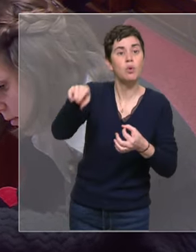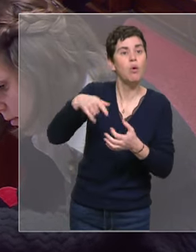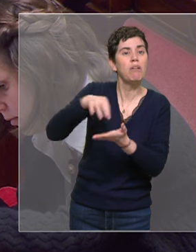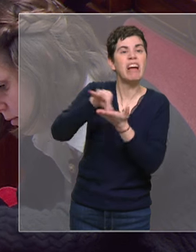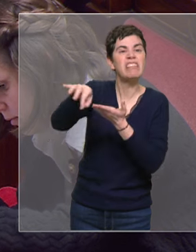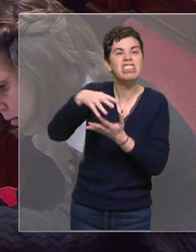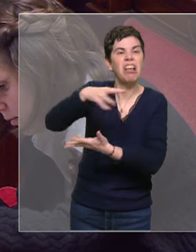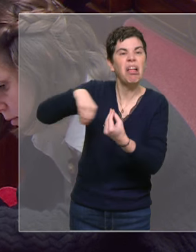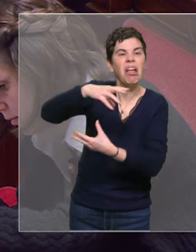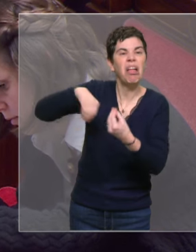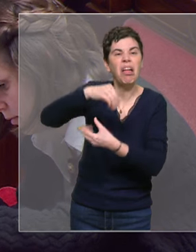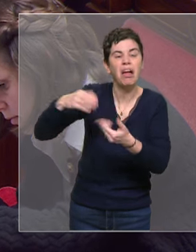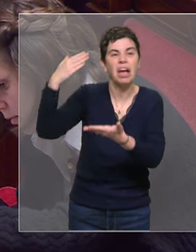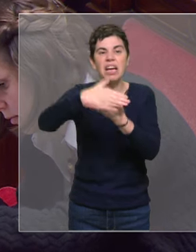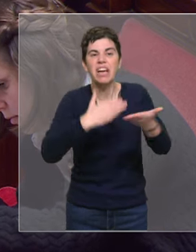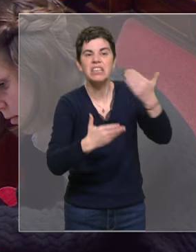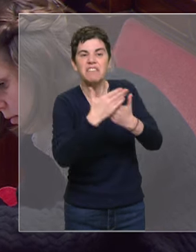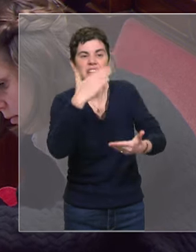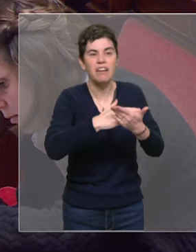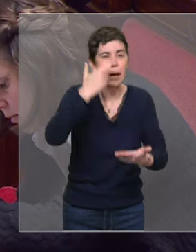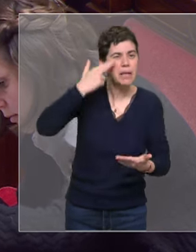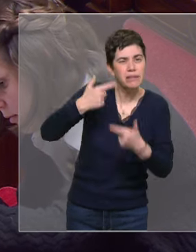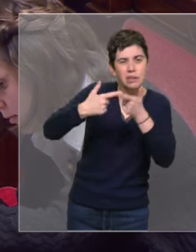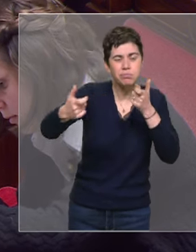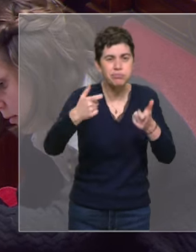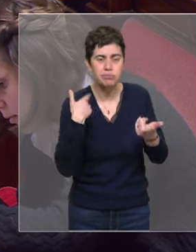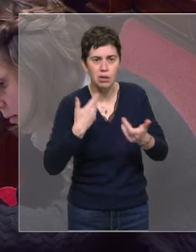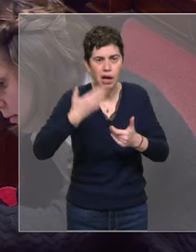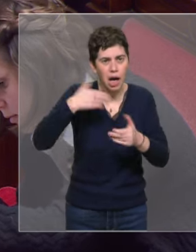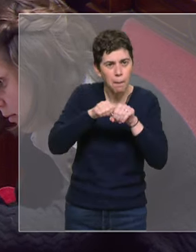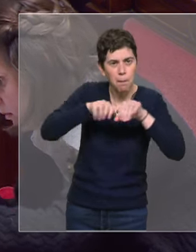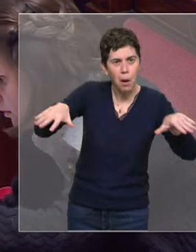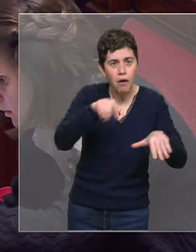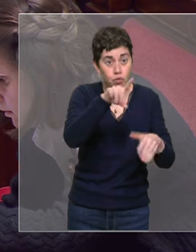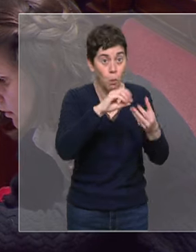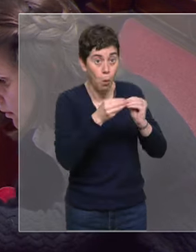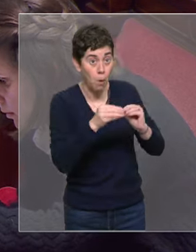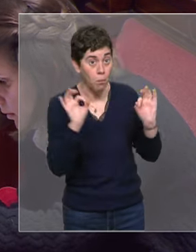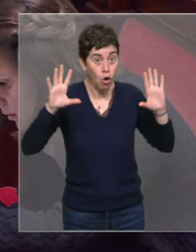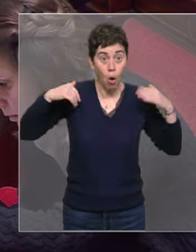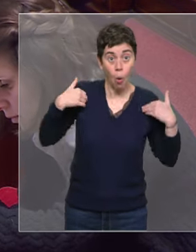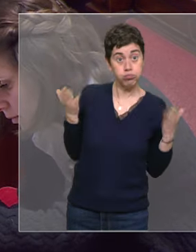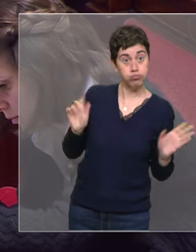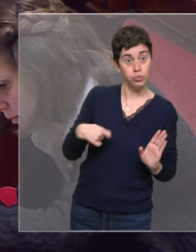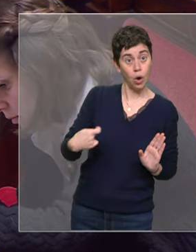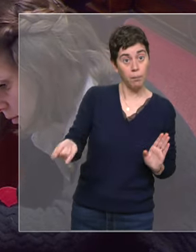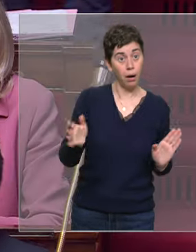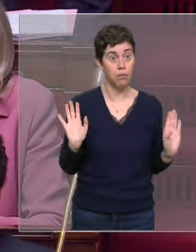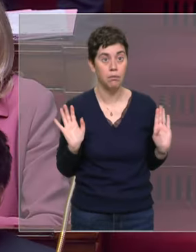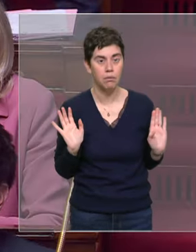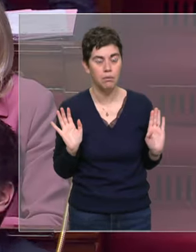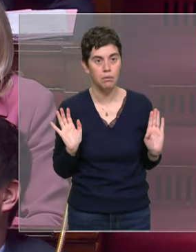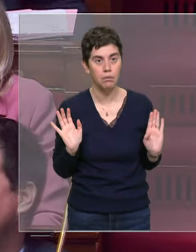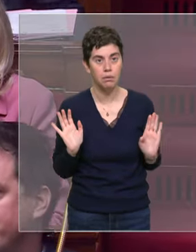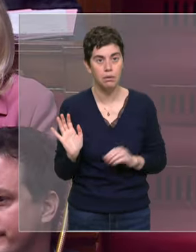d'ingérence, d'interférence ont été révélées ces dernières semaines. Ça ne vous pose aucun problème. Aucun problème.